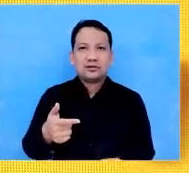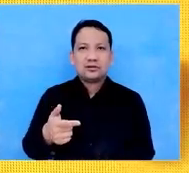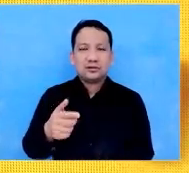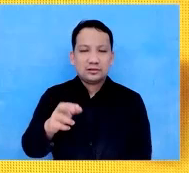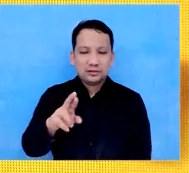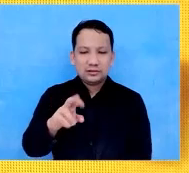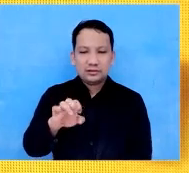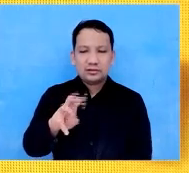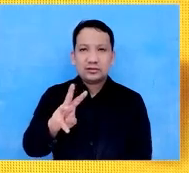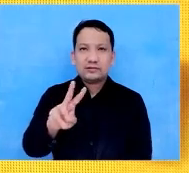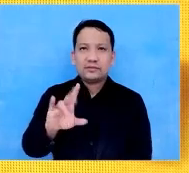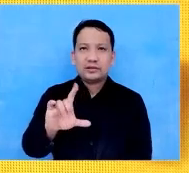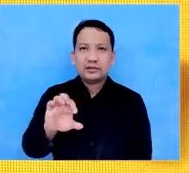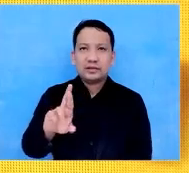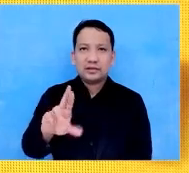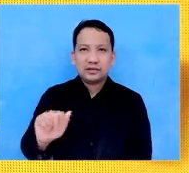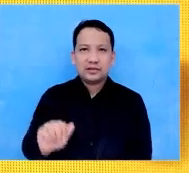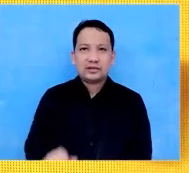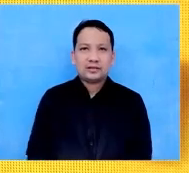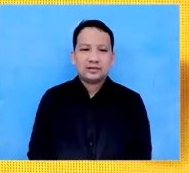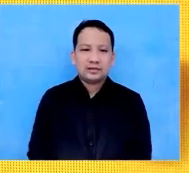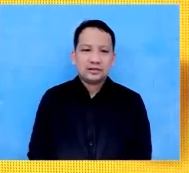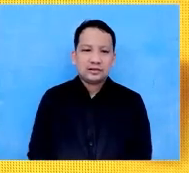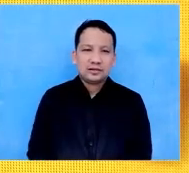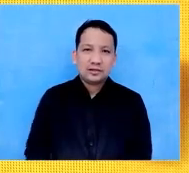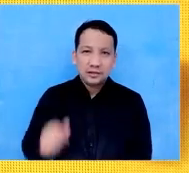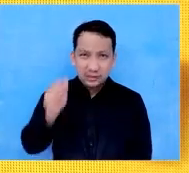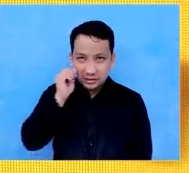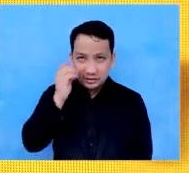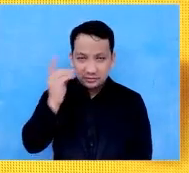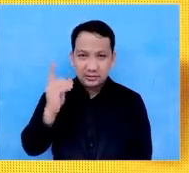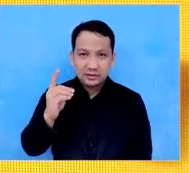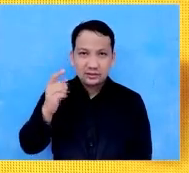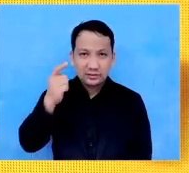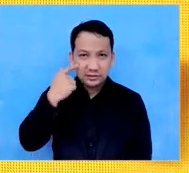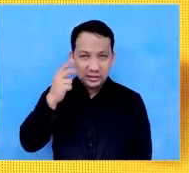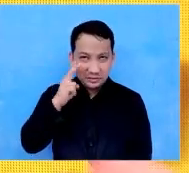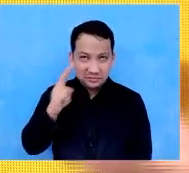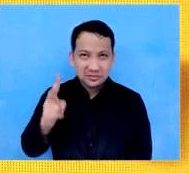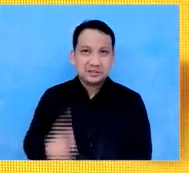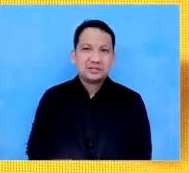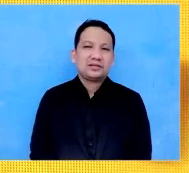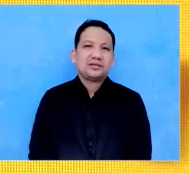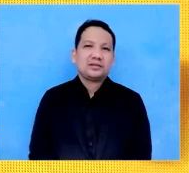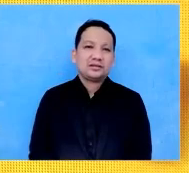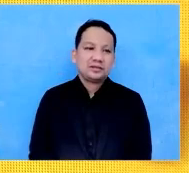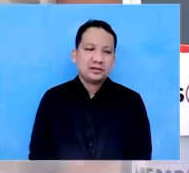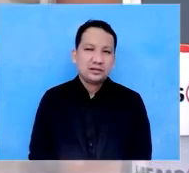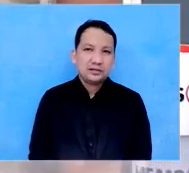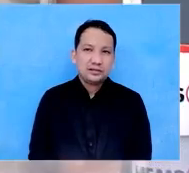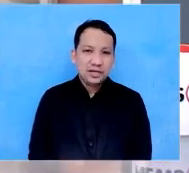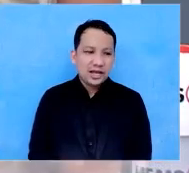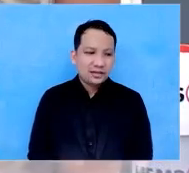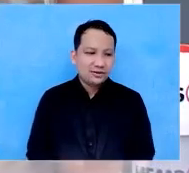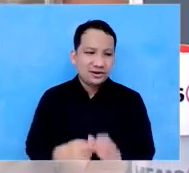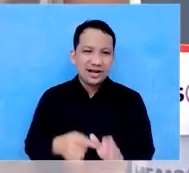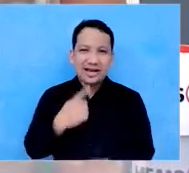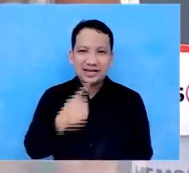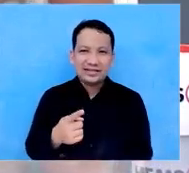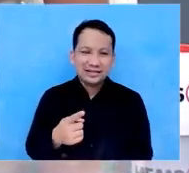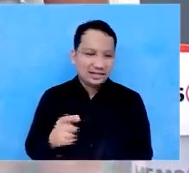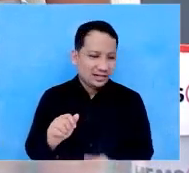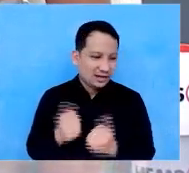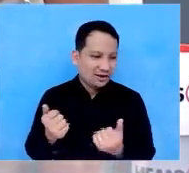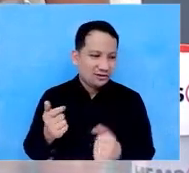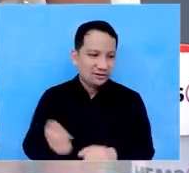Valera. Ray Valera. Ariel Rivera, Gary Valenciano. Pero pag ikaw, gumagawa ka ng kanta mo, gaano